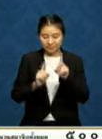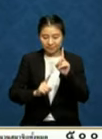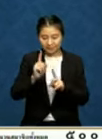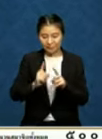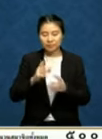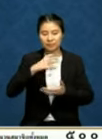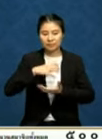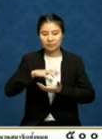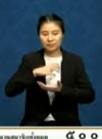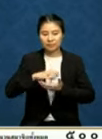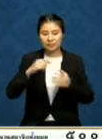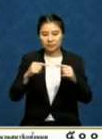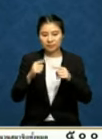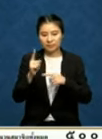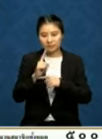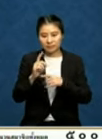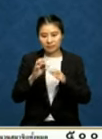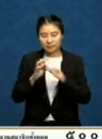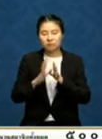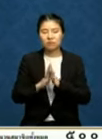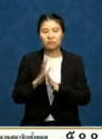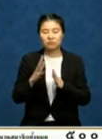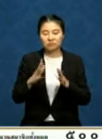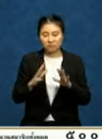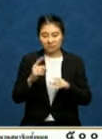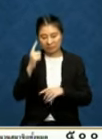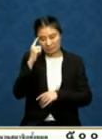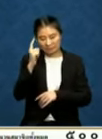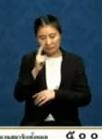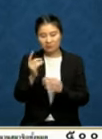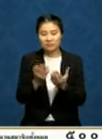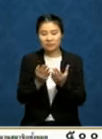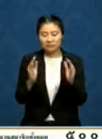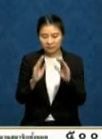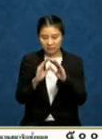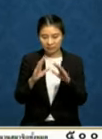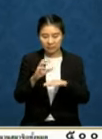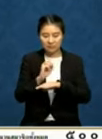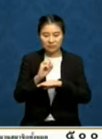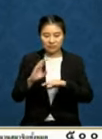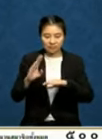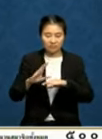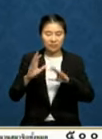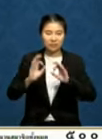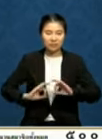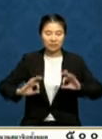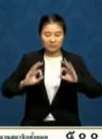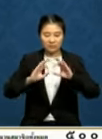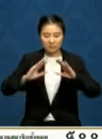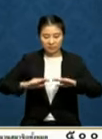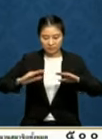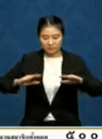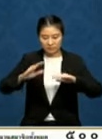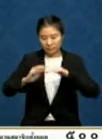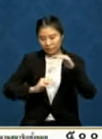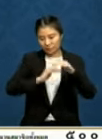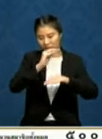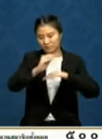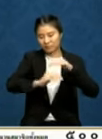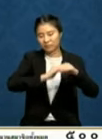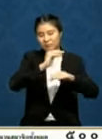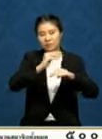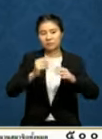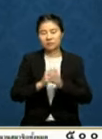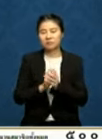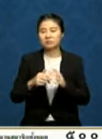กล่าวมาด้านต้นเป็นการชี้ให้เห็นแล้วว่าหากเราสามารถทำครอบครัวให้เป็นสถาบันสำคัญต่อการพัฒนาเด็กและเยาวชนให้โตขึ้นมาอย่าง